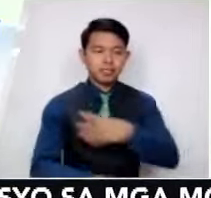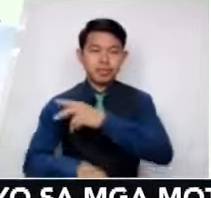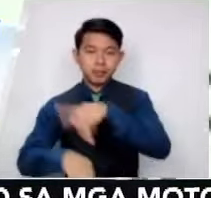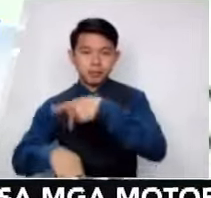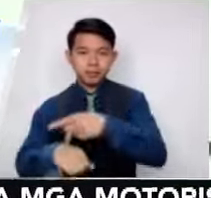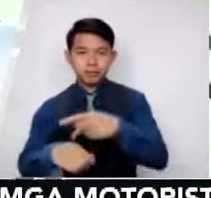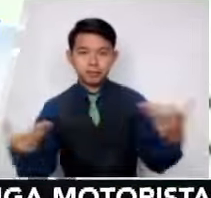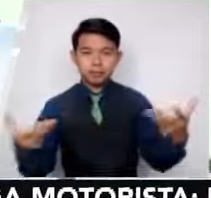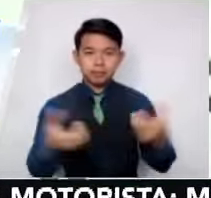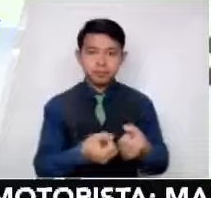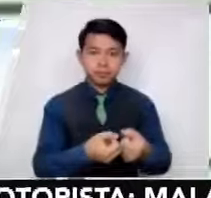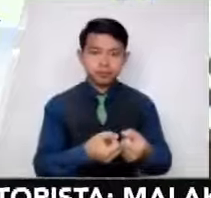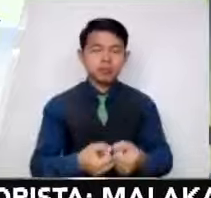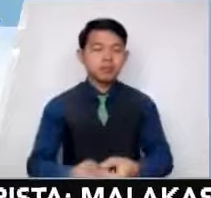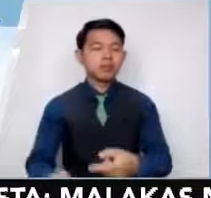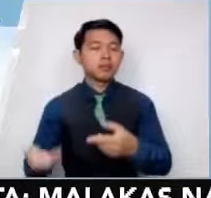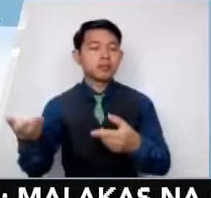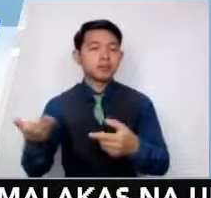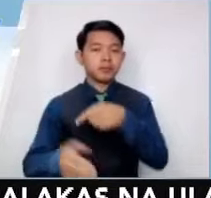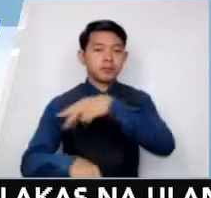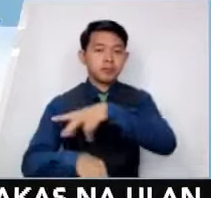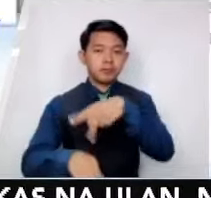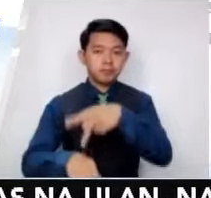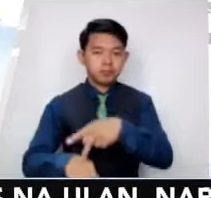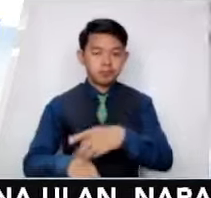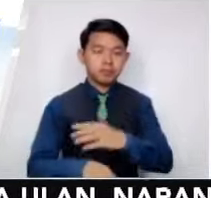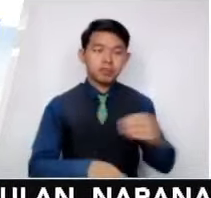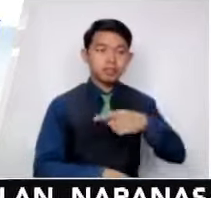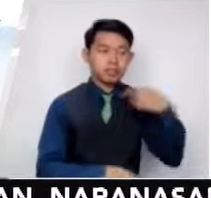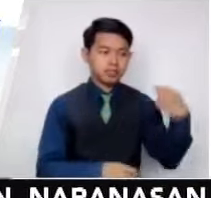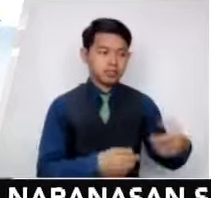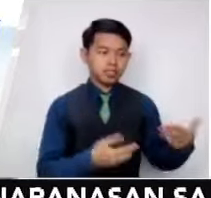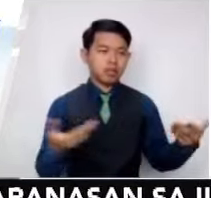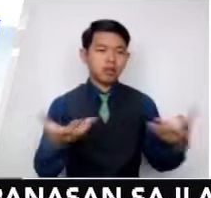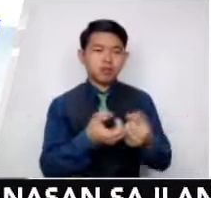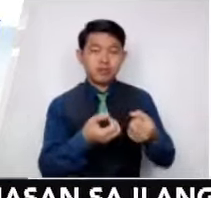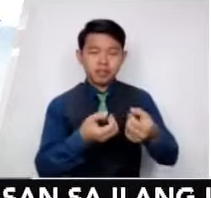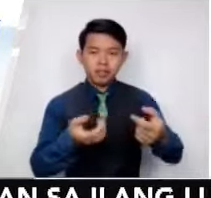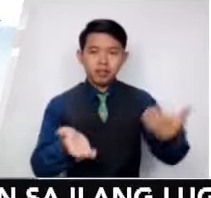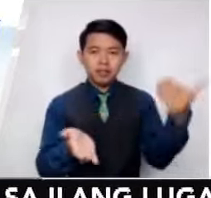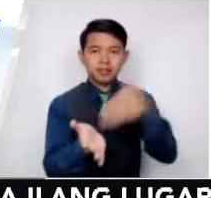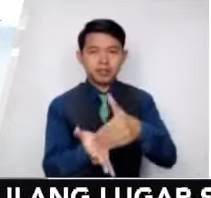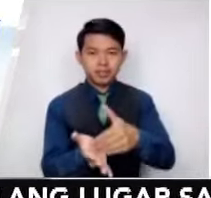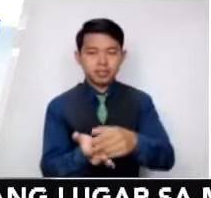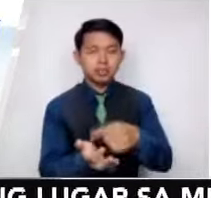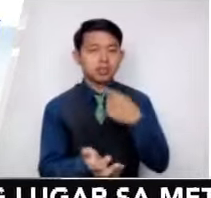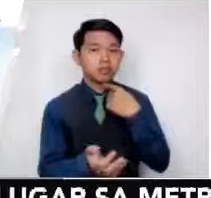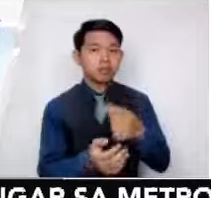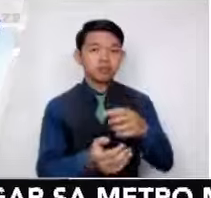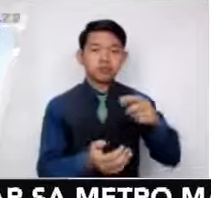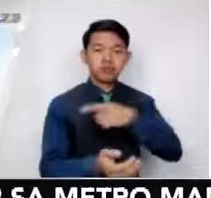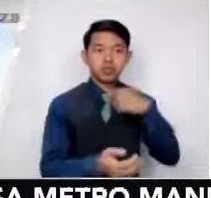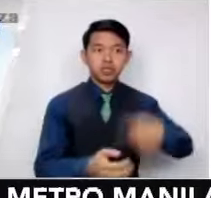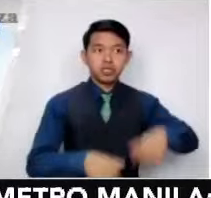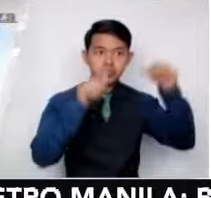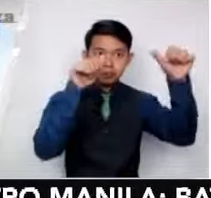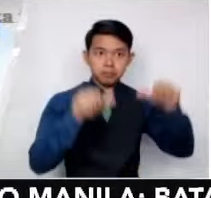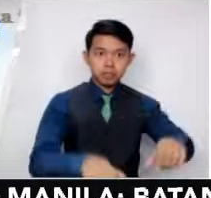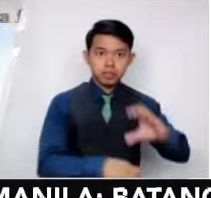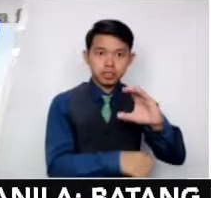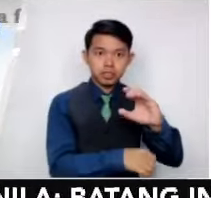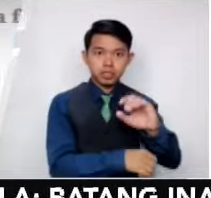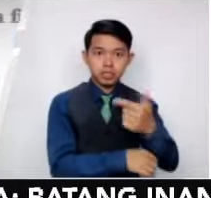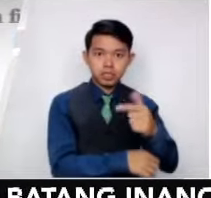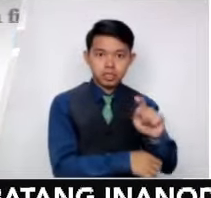ng Pilipinas at ng China coast guard ang nagbanggaan batay sa ulat ng Chin state Run TV network na cgtn ilegal umanong